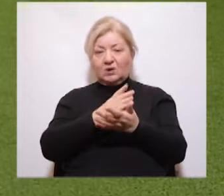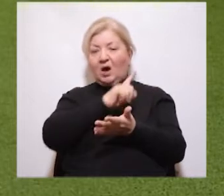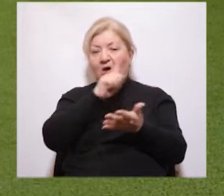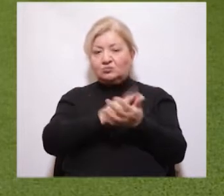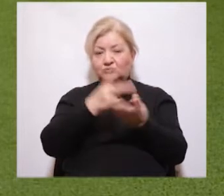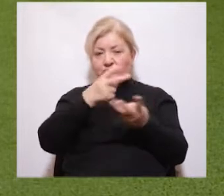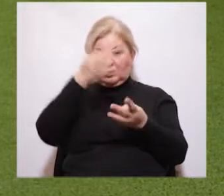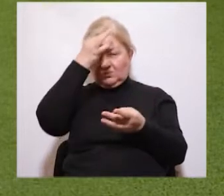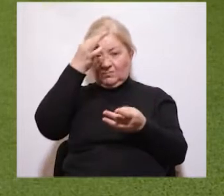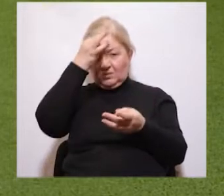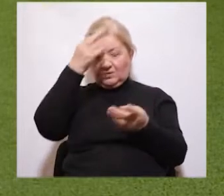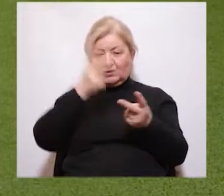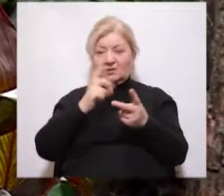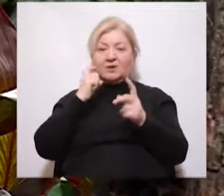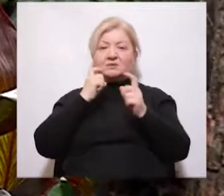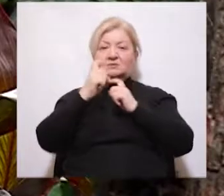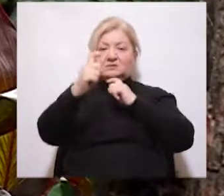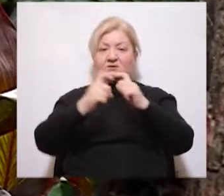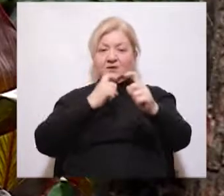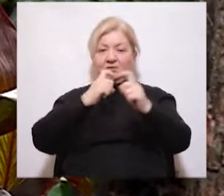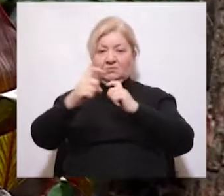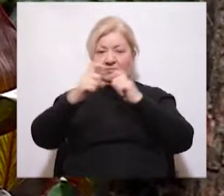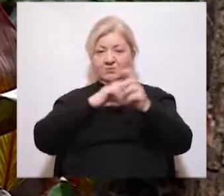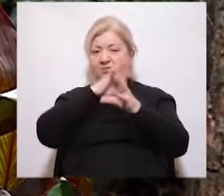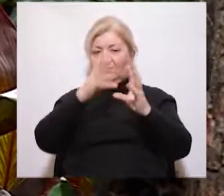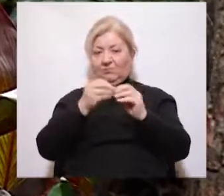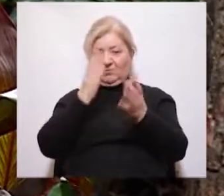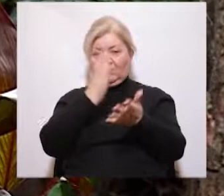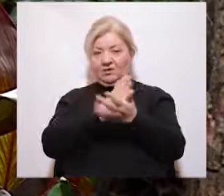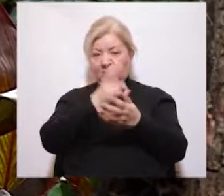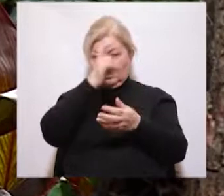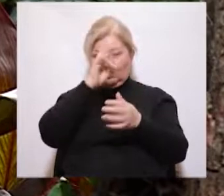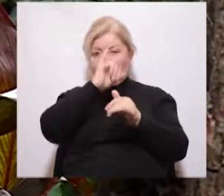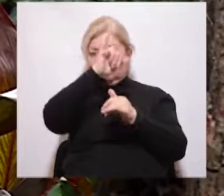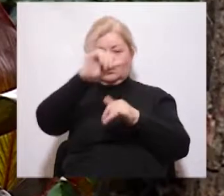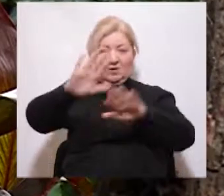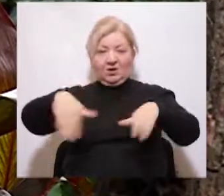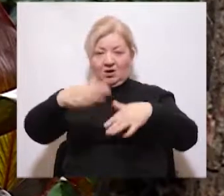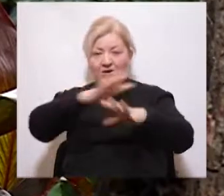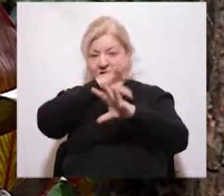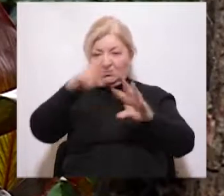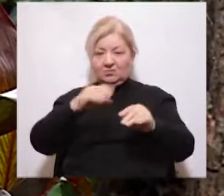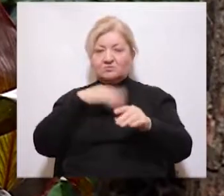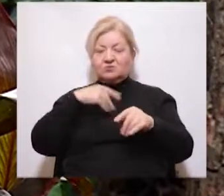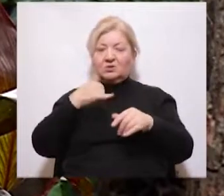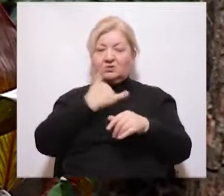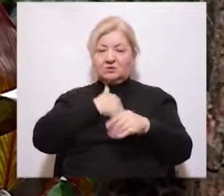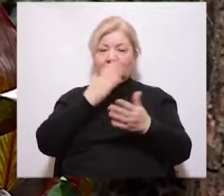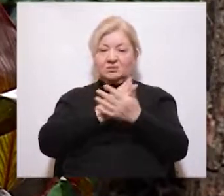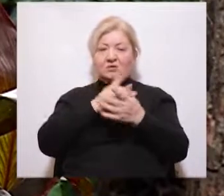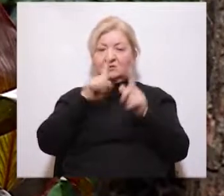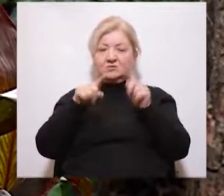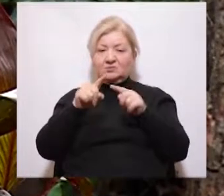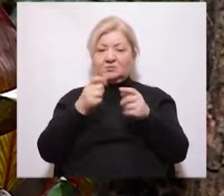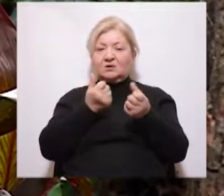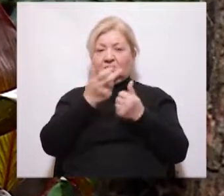და აუცილებლად უნდა აღვნიშნოთ საბაგირო ტრანსპორტი, რომელიც რა თქმა უნდა ყველა ქვეყანას არ გააჩნია. ჩვენ რამდენიმე ქალაქში